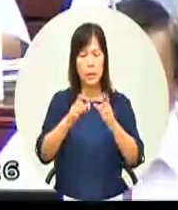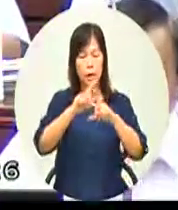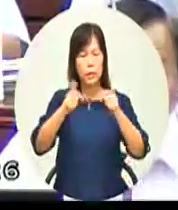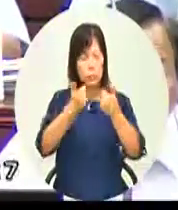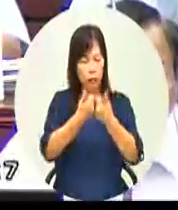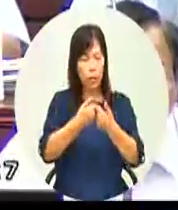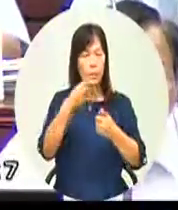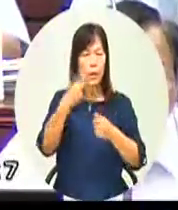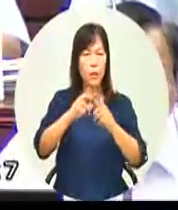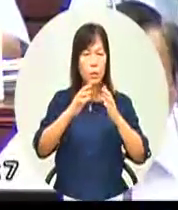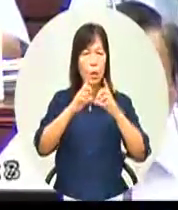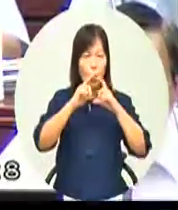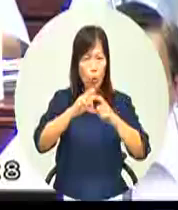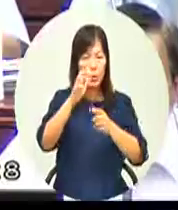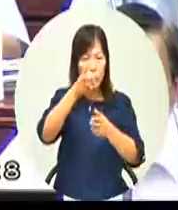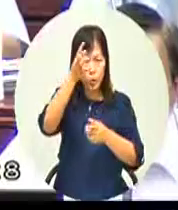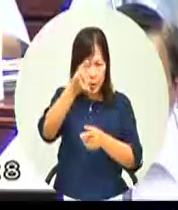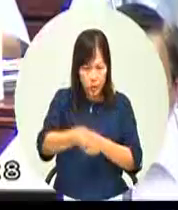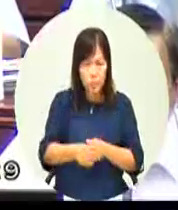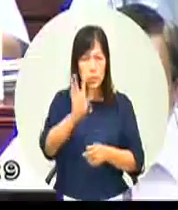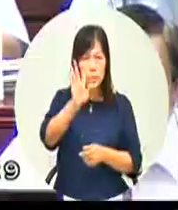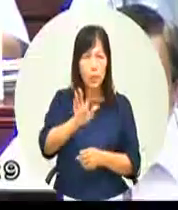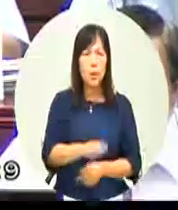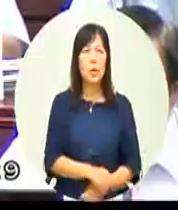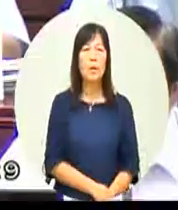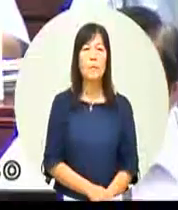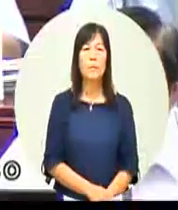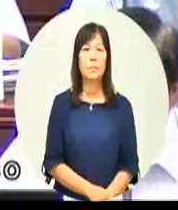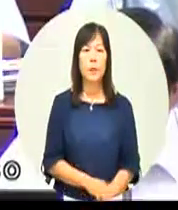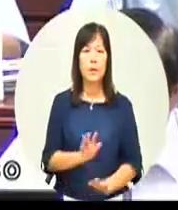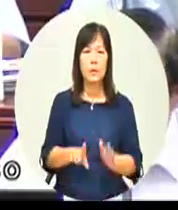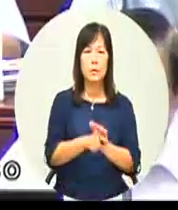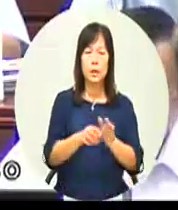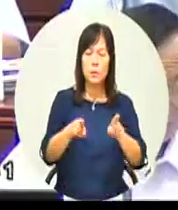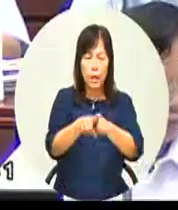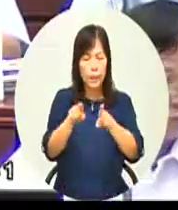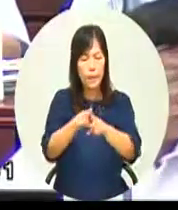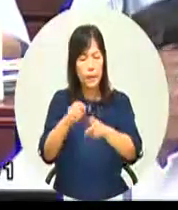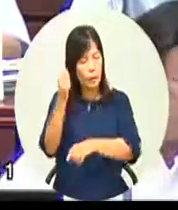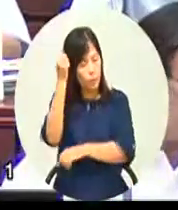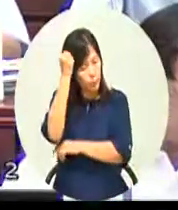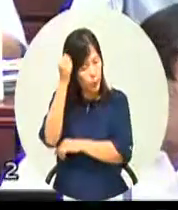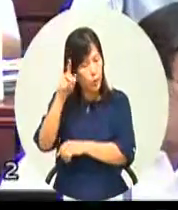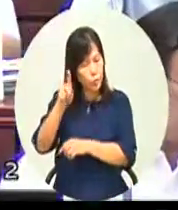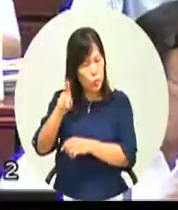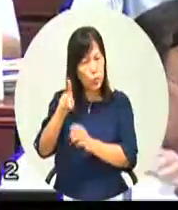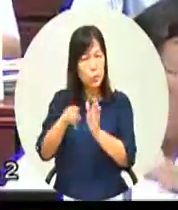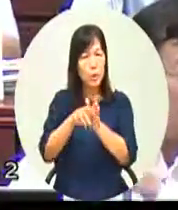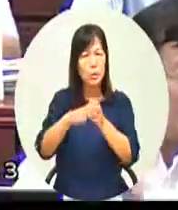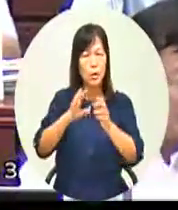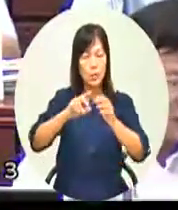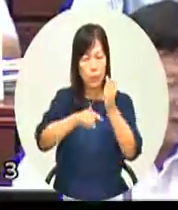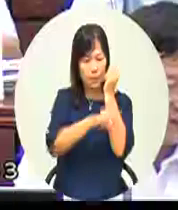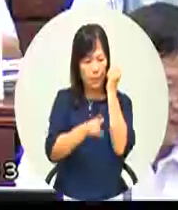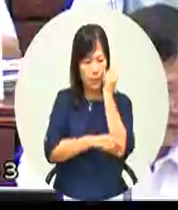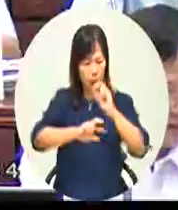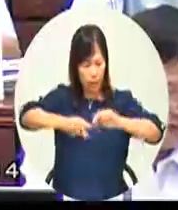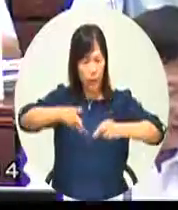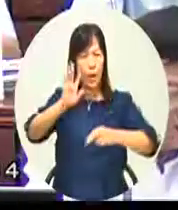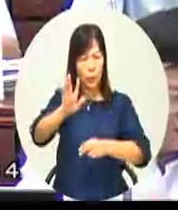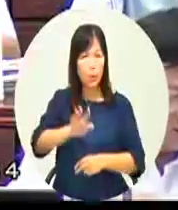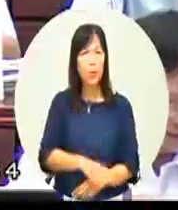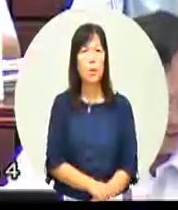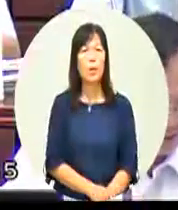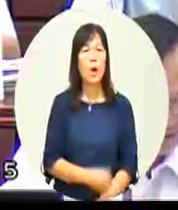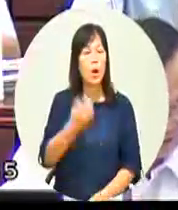都有回答过很多次。就是说我们目前在民宿的管理办法目前正在修正它的第五条，那等